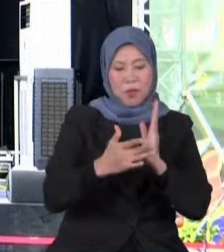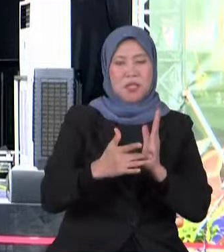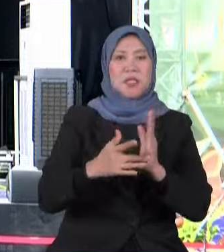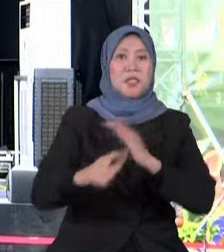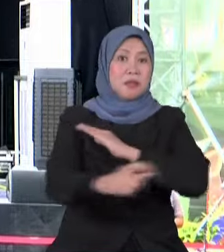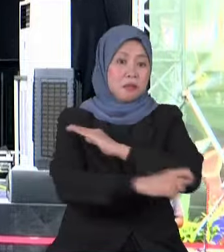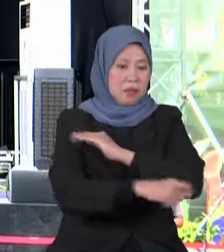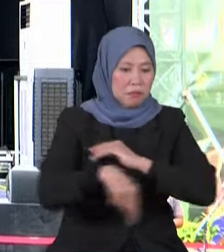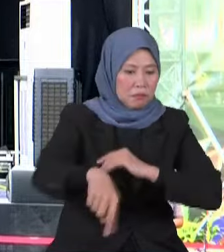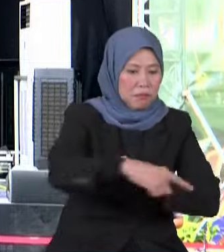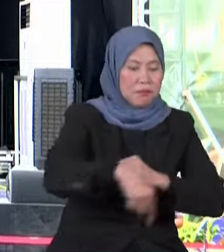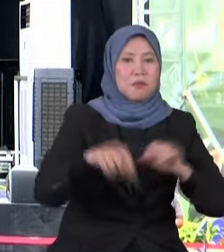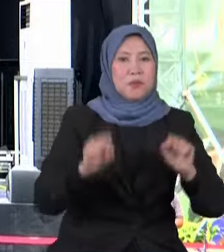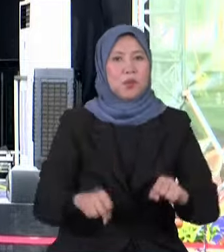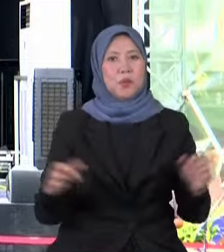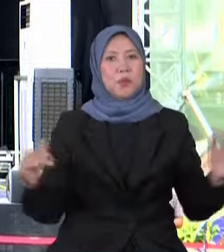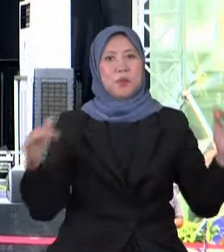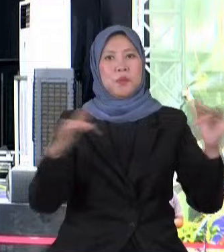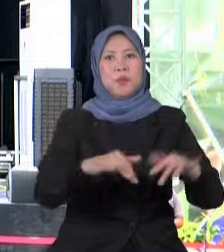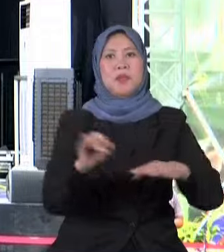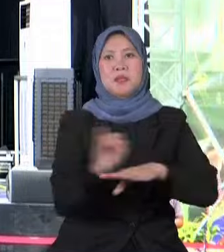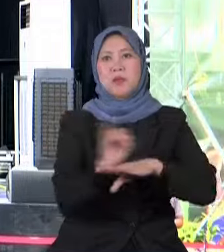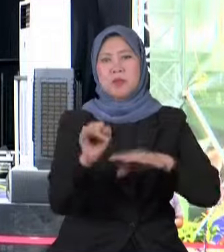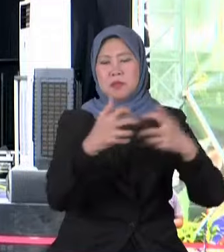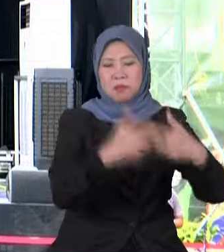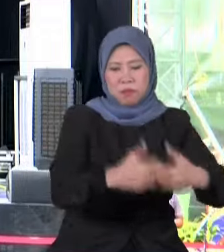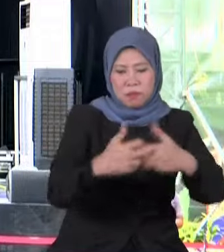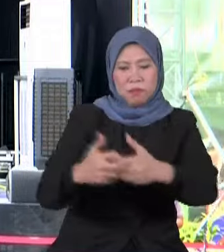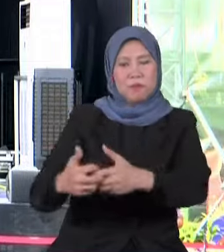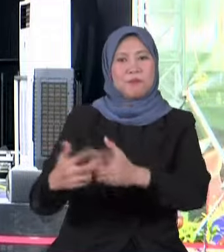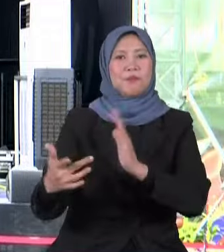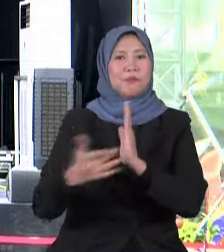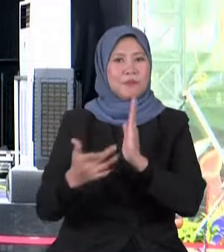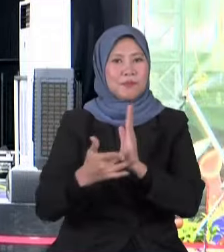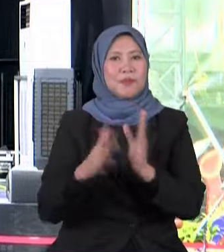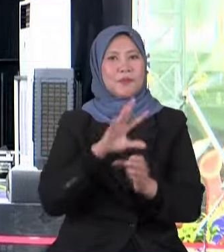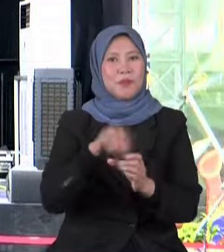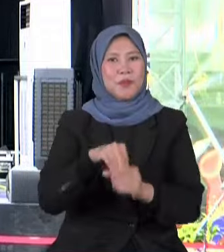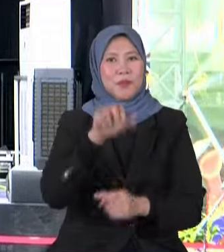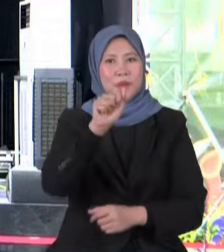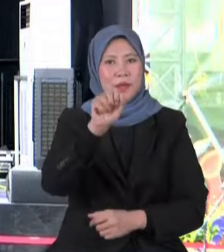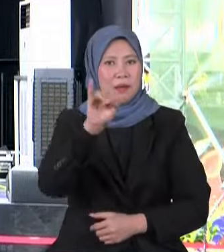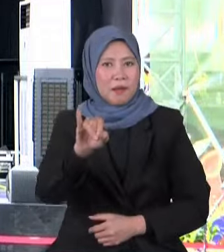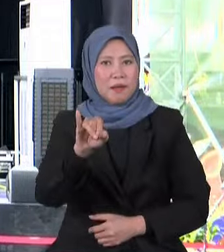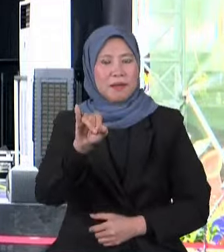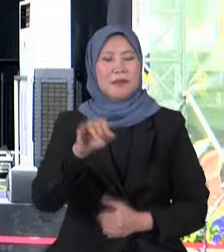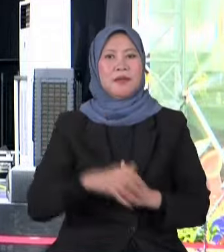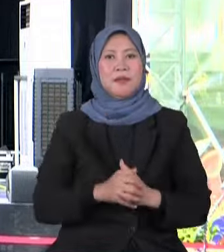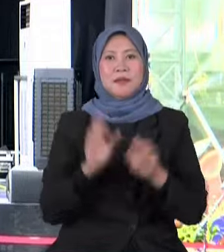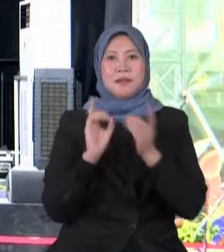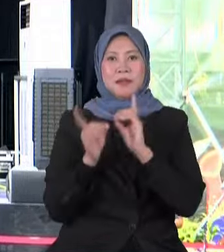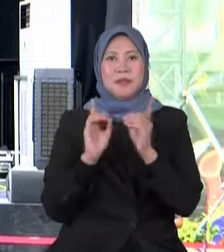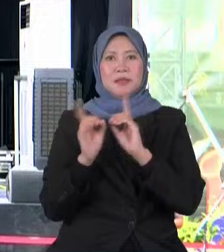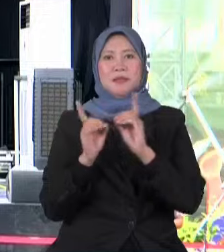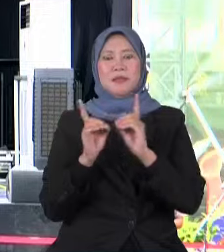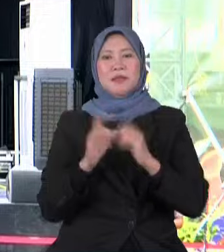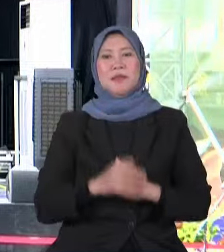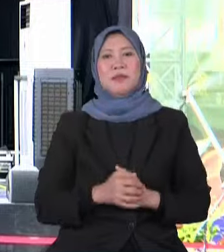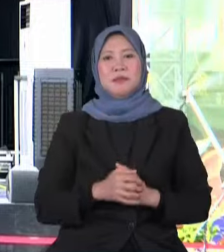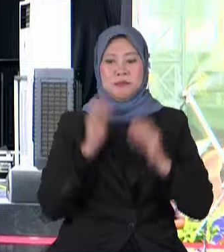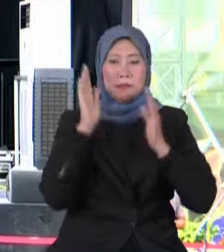dapat dikumpulkan beberapa industri teknologi termasuk AI, Artificial Intelligence, Digital